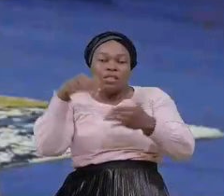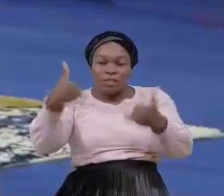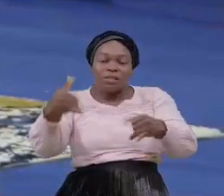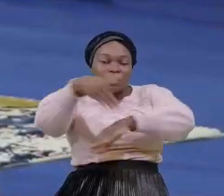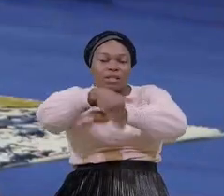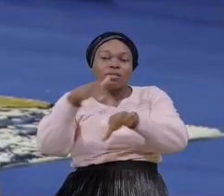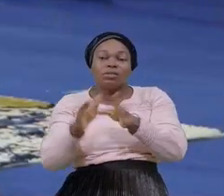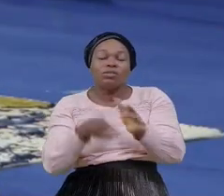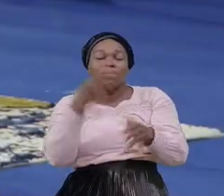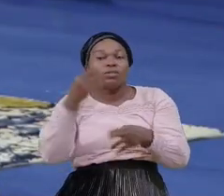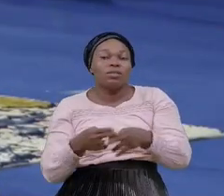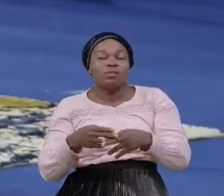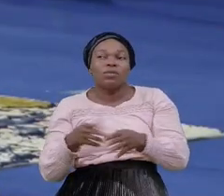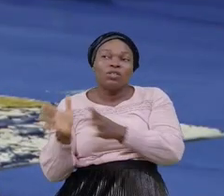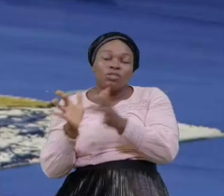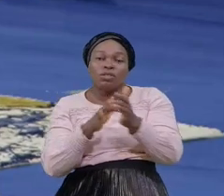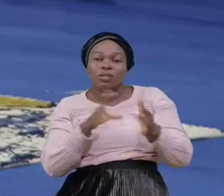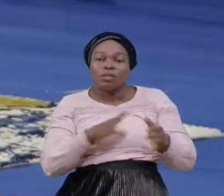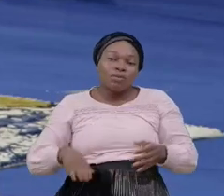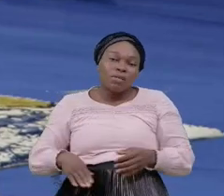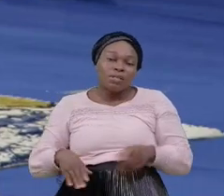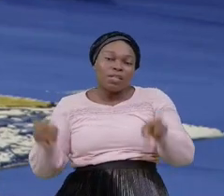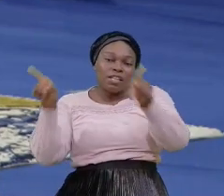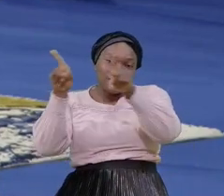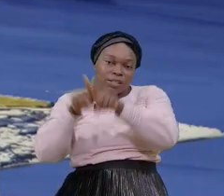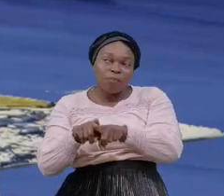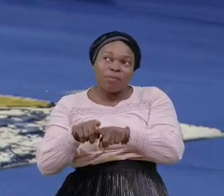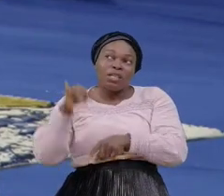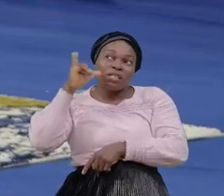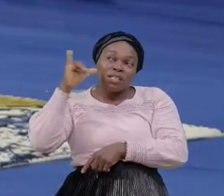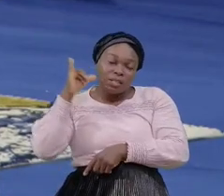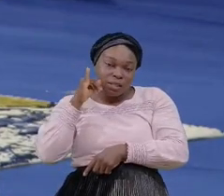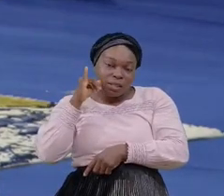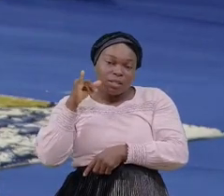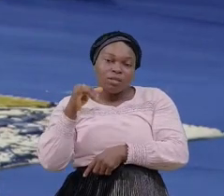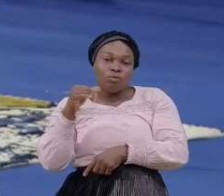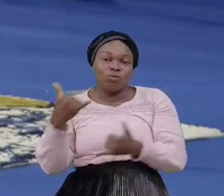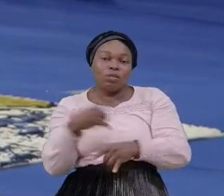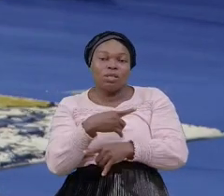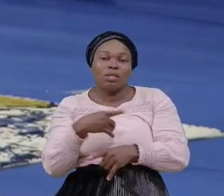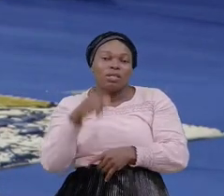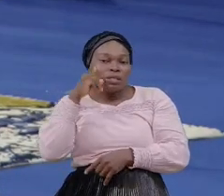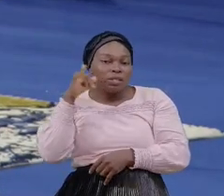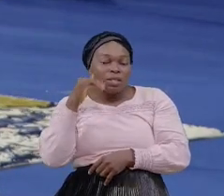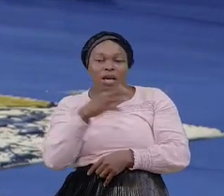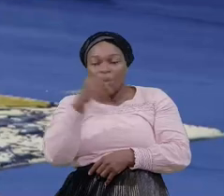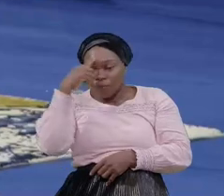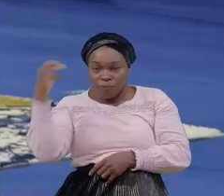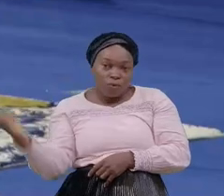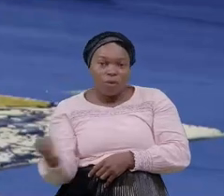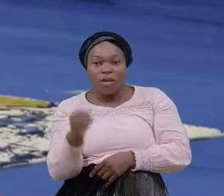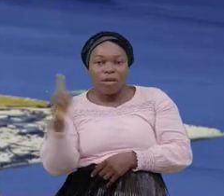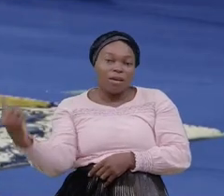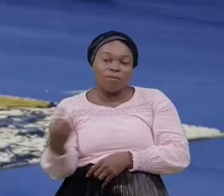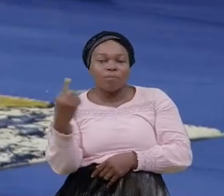Jésus-Christ, le même, hier, aujourd'hui et éternellement. Est-ce vrai?